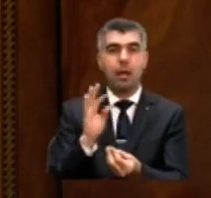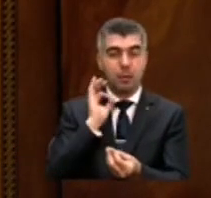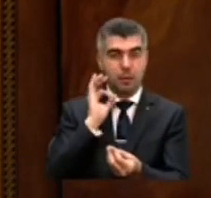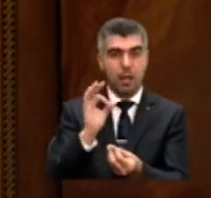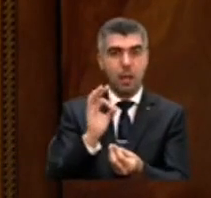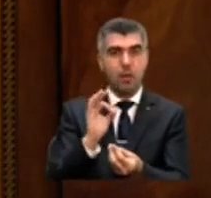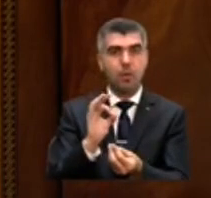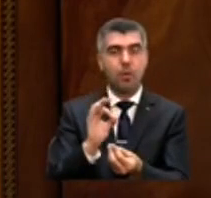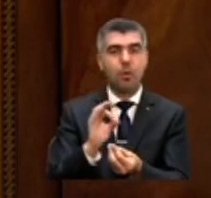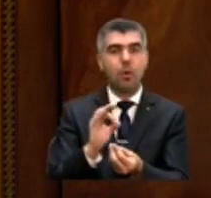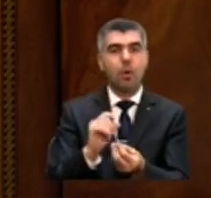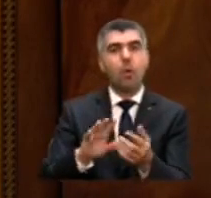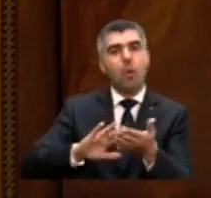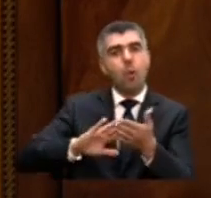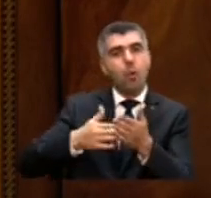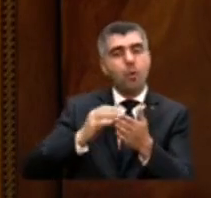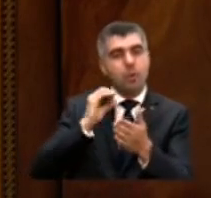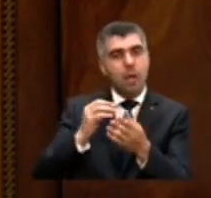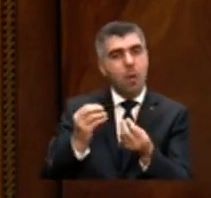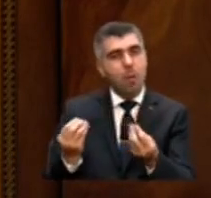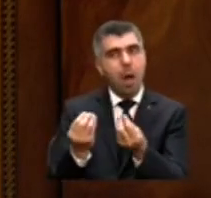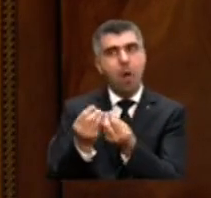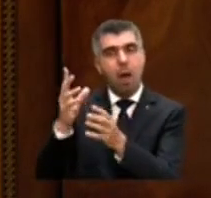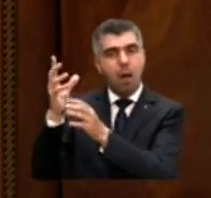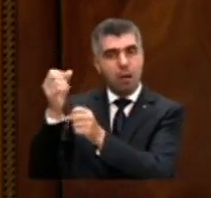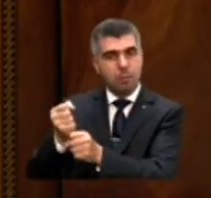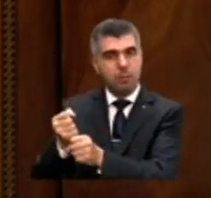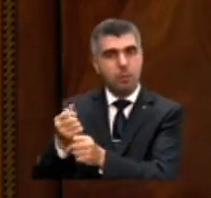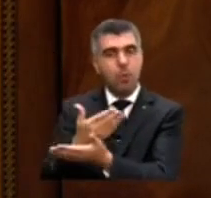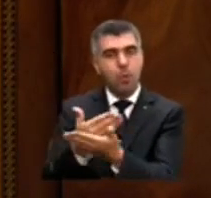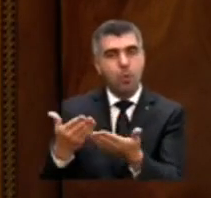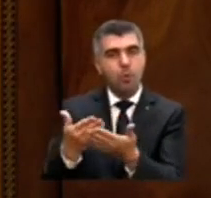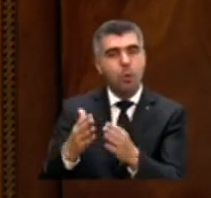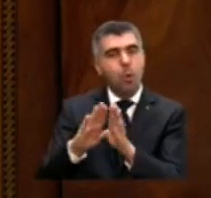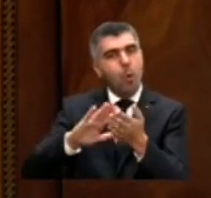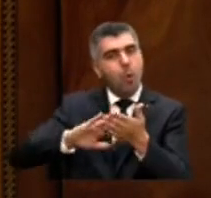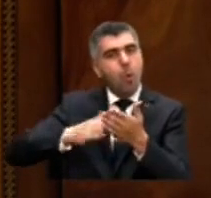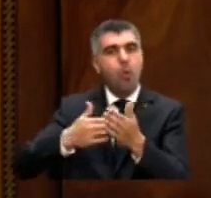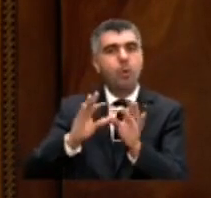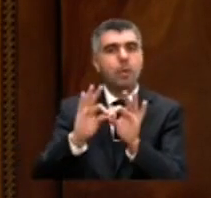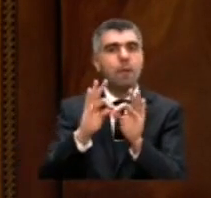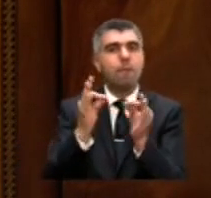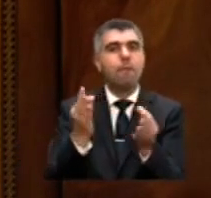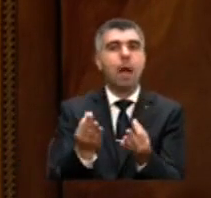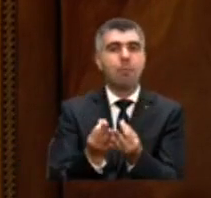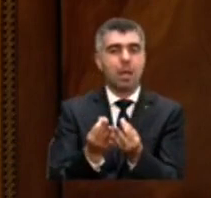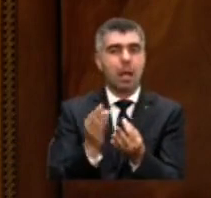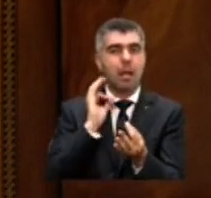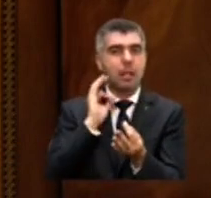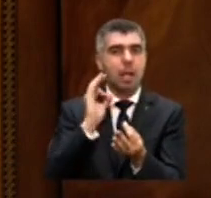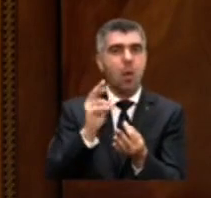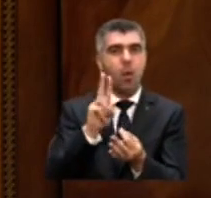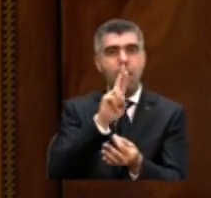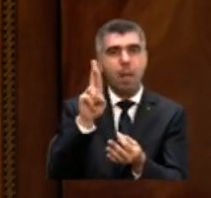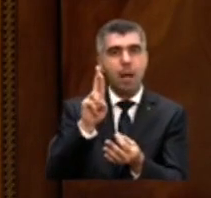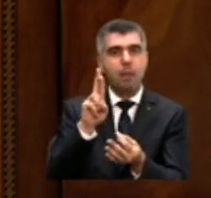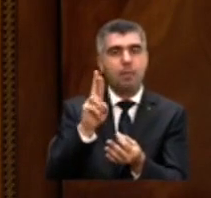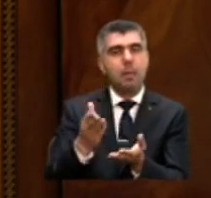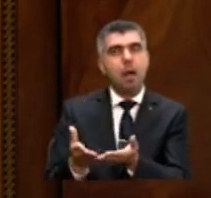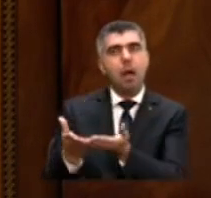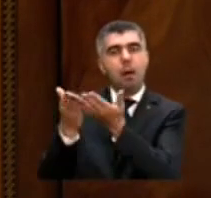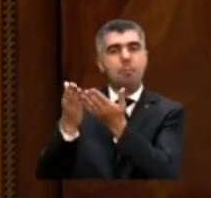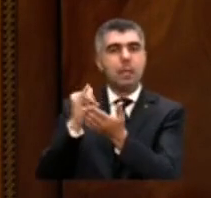بشقيقه صاحب السمو الملكي الأمير مولاي رشيد وسائر أفراد الأسرة الملكية الشريفة إنه سميع